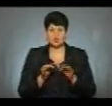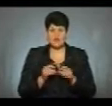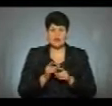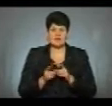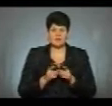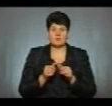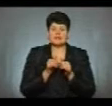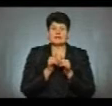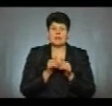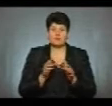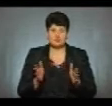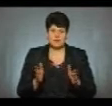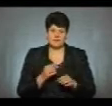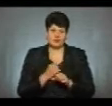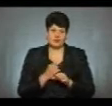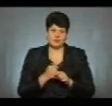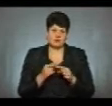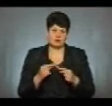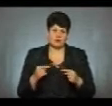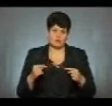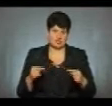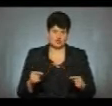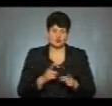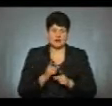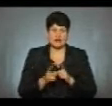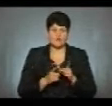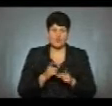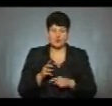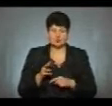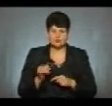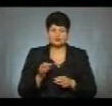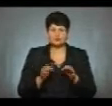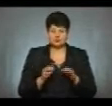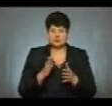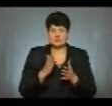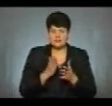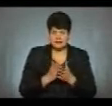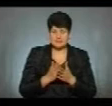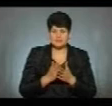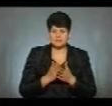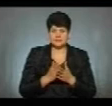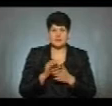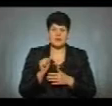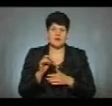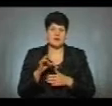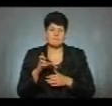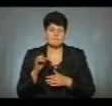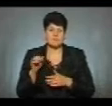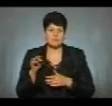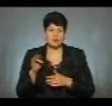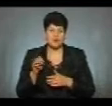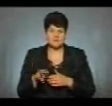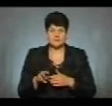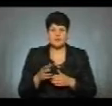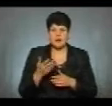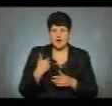реформа, неможливо робити будь-яку іншу реформу, тому що суди є певним арбітром. А